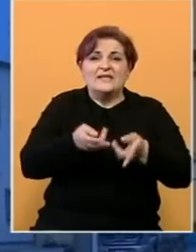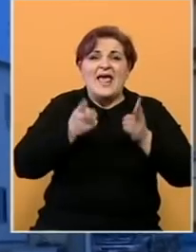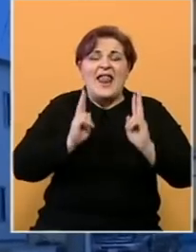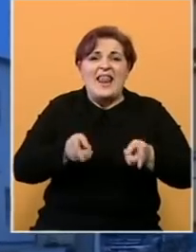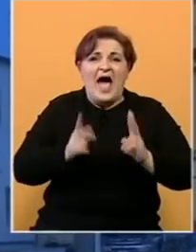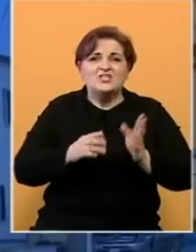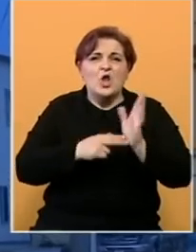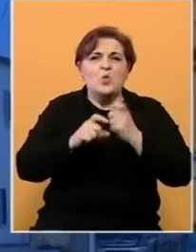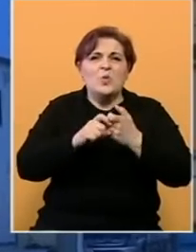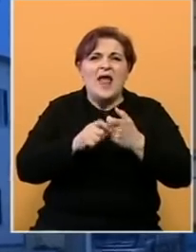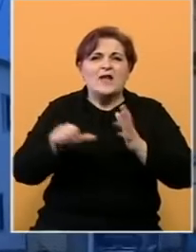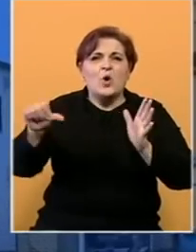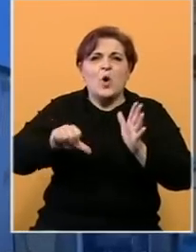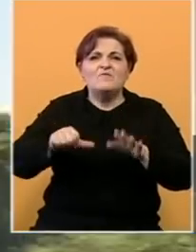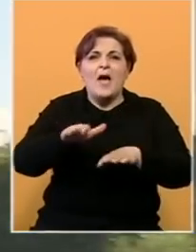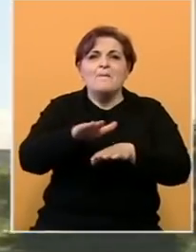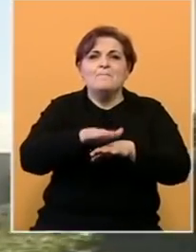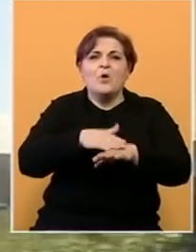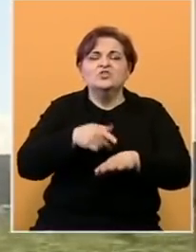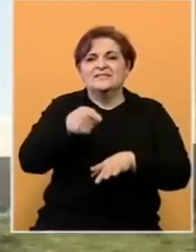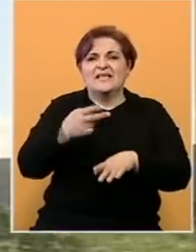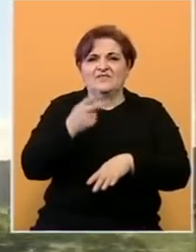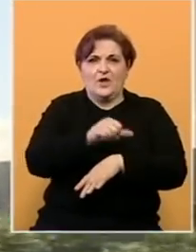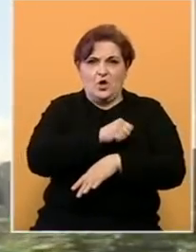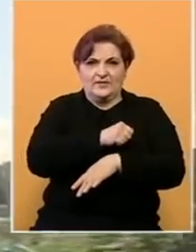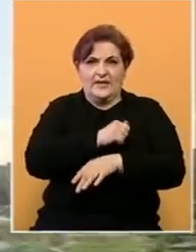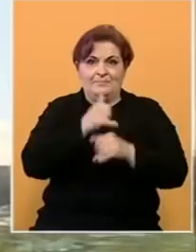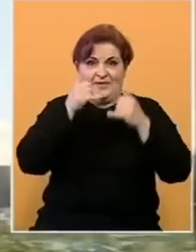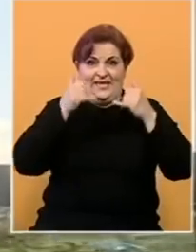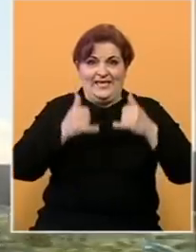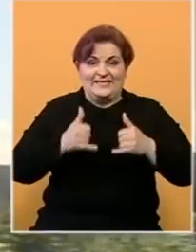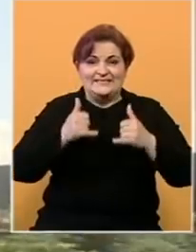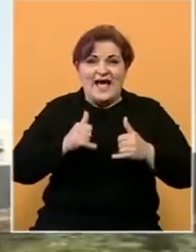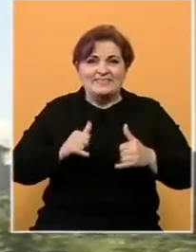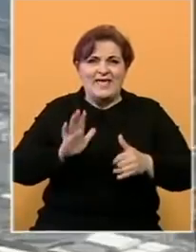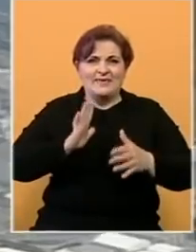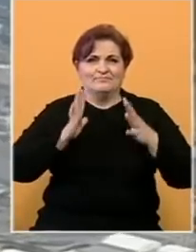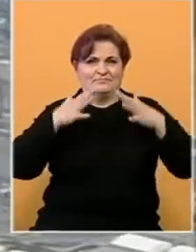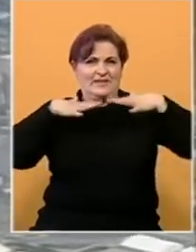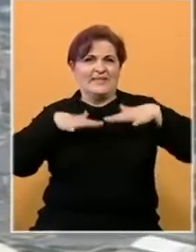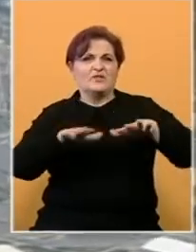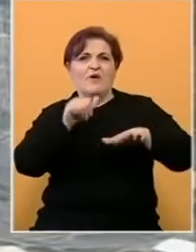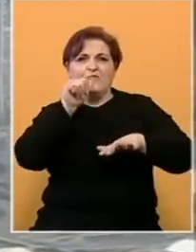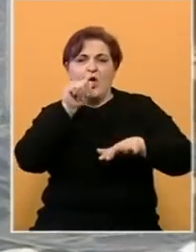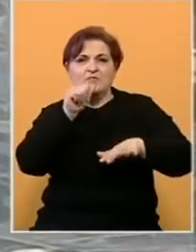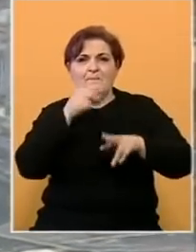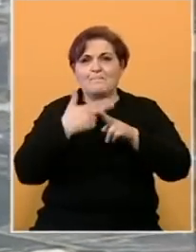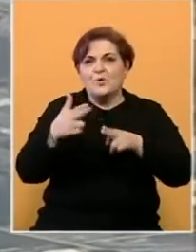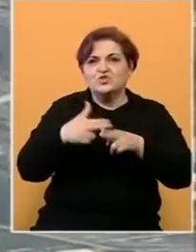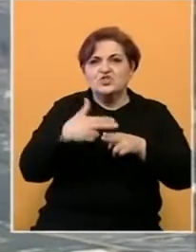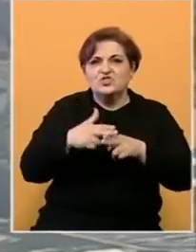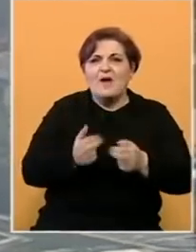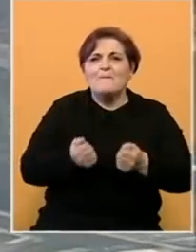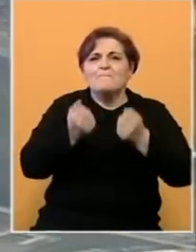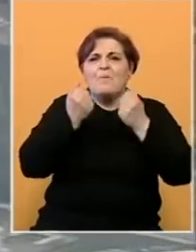nuklearnog goriva početi za 2 godine. Trenutno se radioaktivna voda pročišćava složenim procesom filtracije kojim se